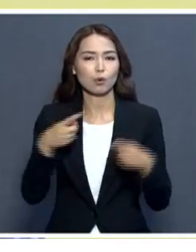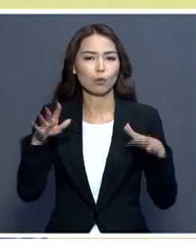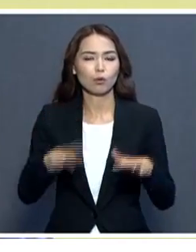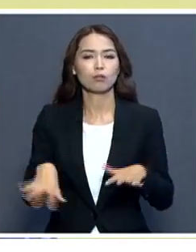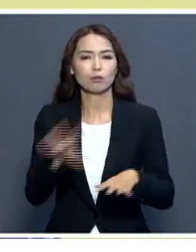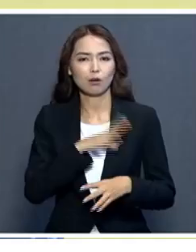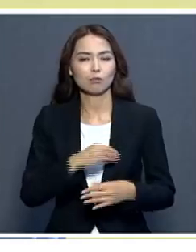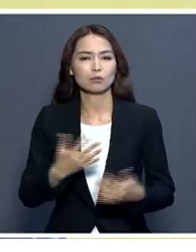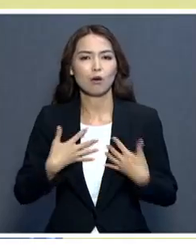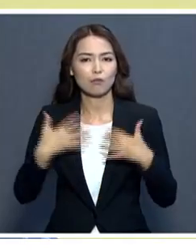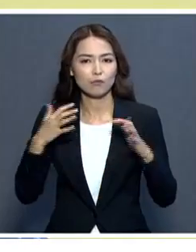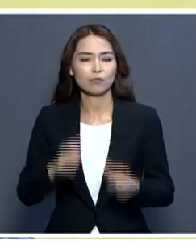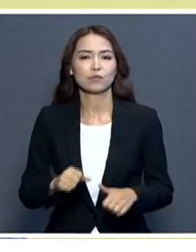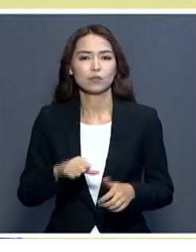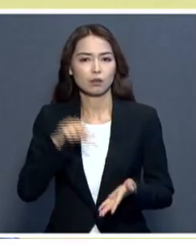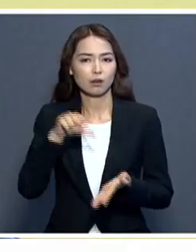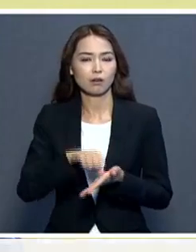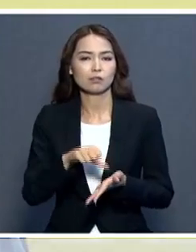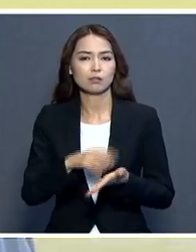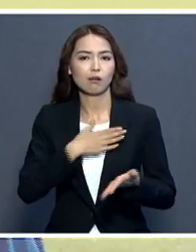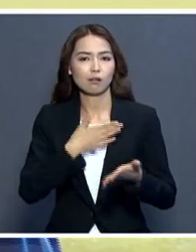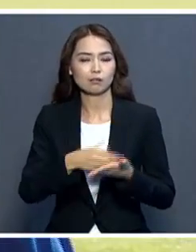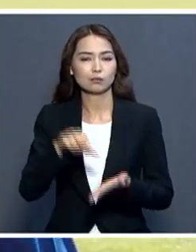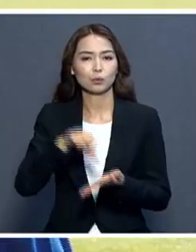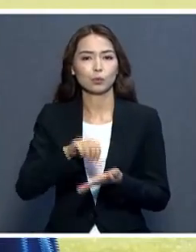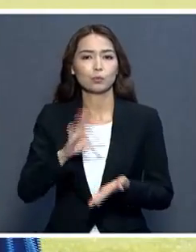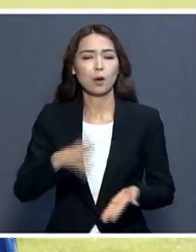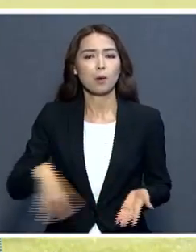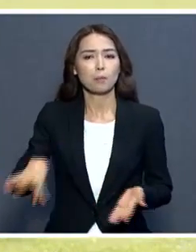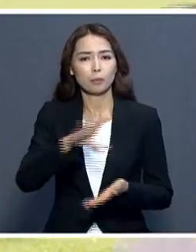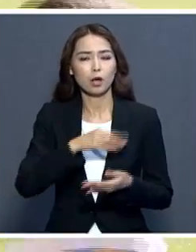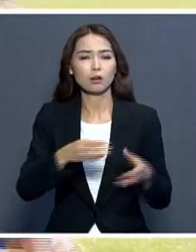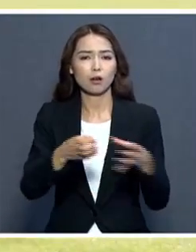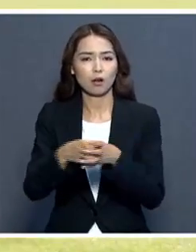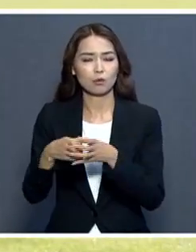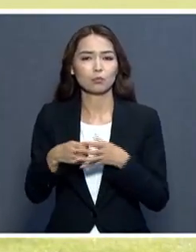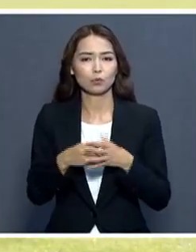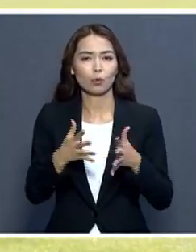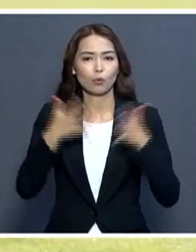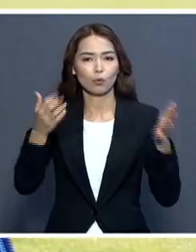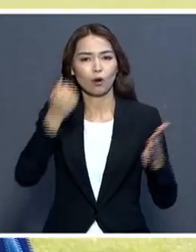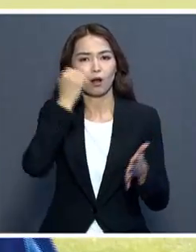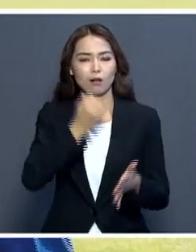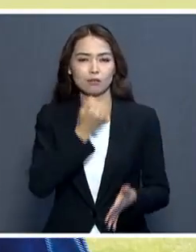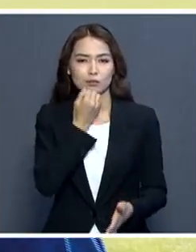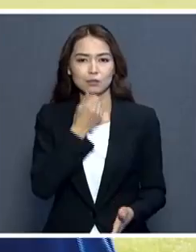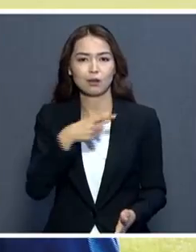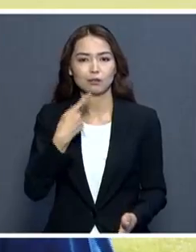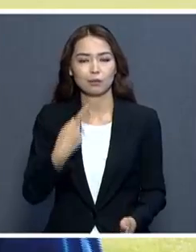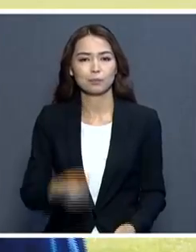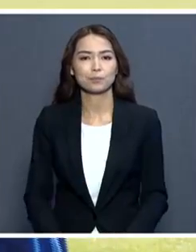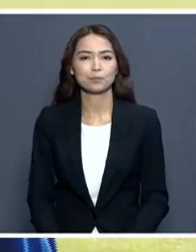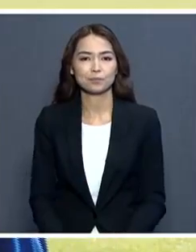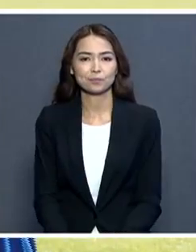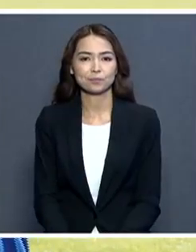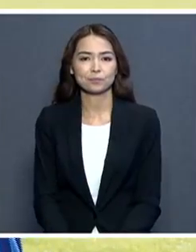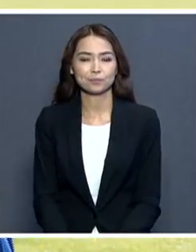барымызды саламыз. Алыстан осы ойынға қатысу үшін келген барлық командаларға алғысымызды айтамыз.